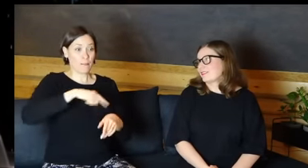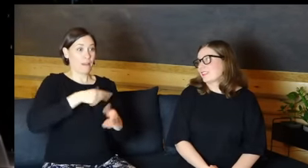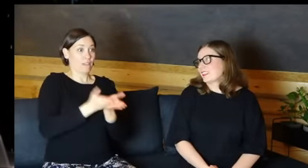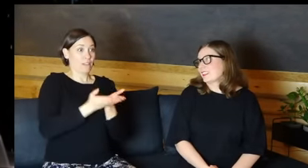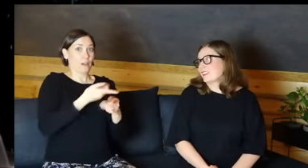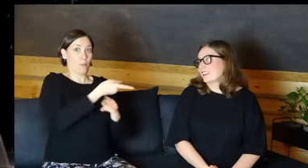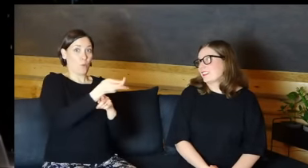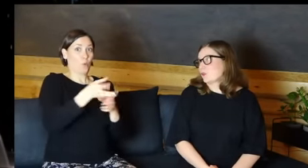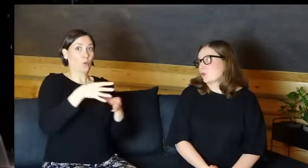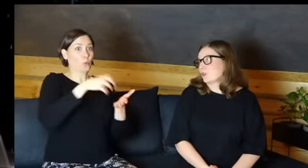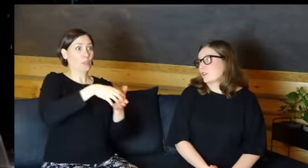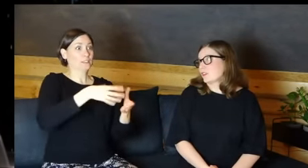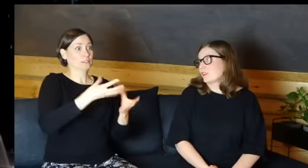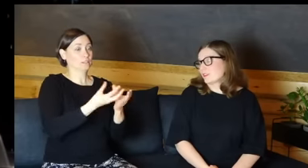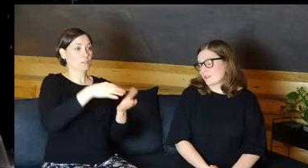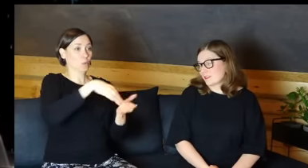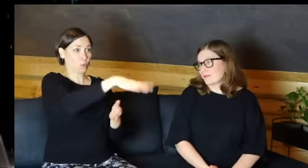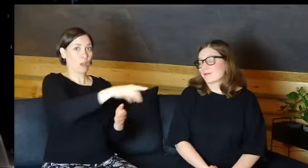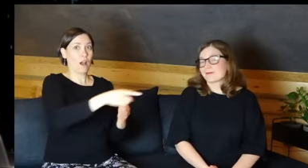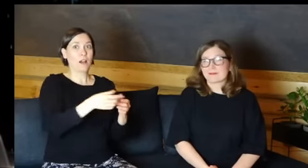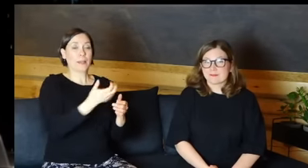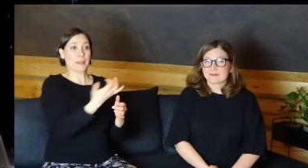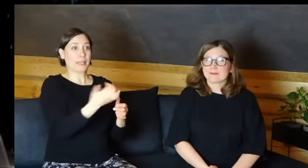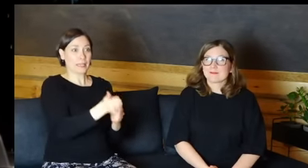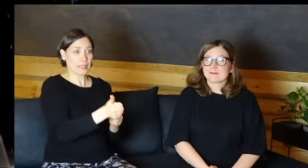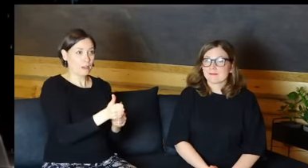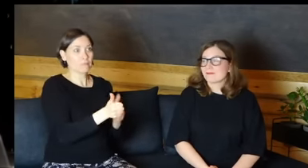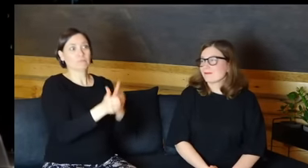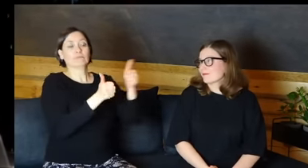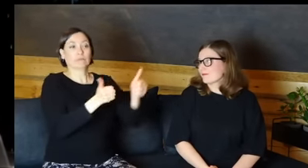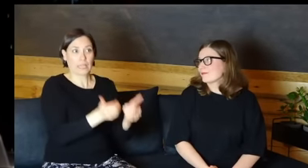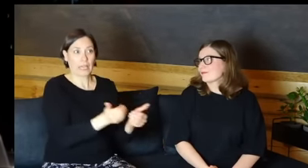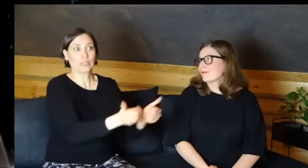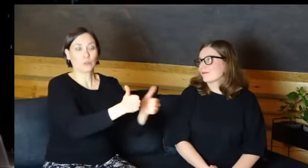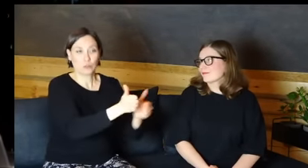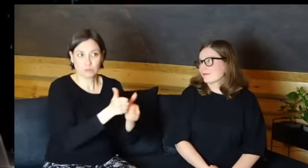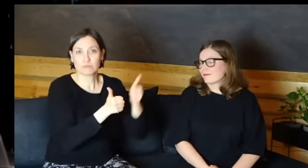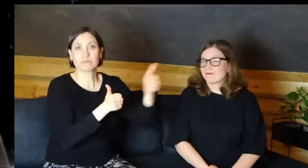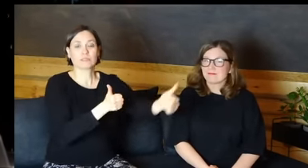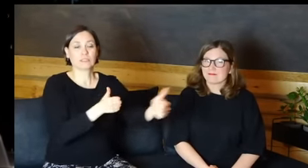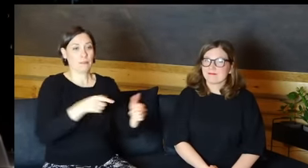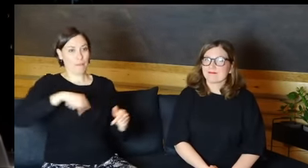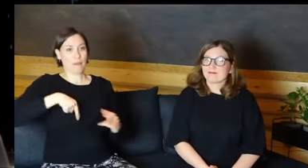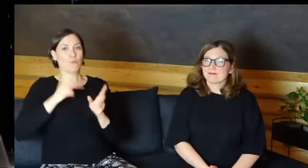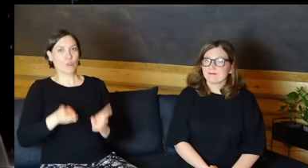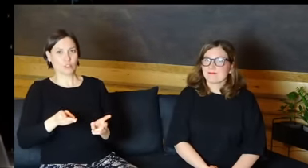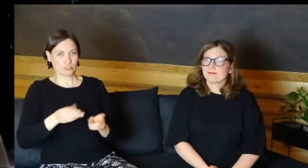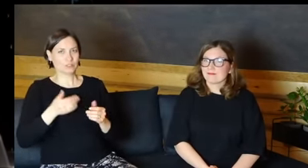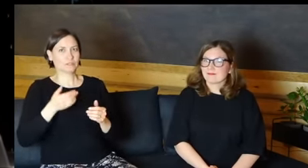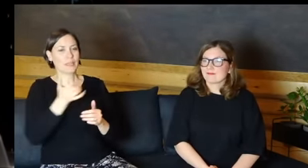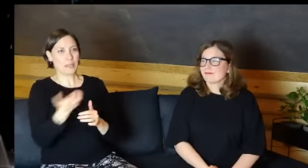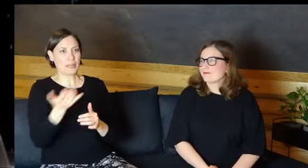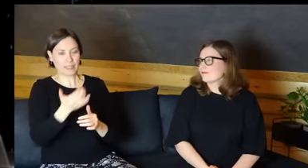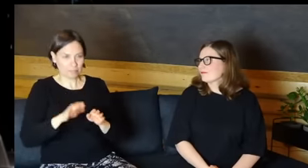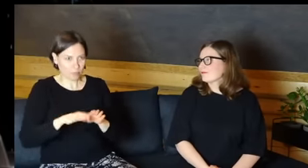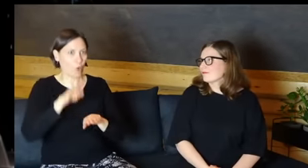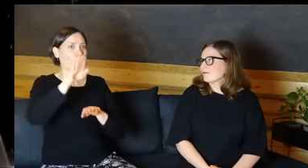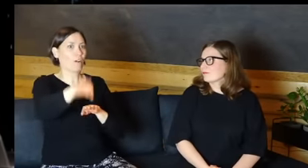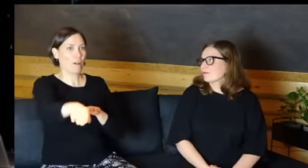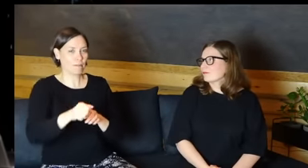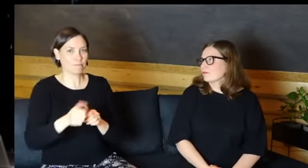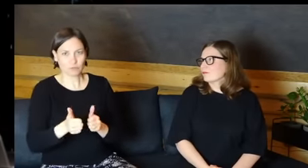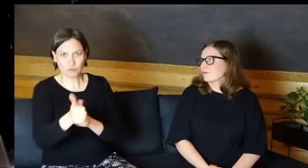muukin yhteiskunta nyt tänä vuonna sattuneesta syystä. On hommattu myyjille uudet työautot